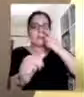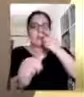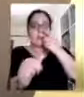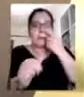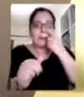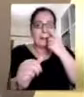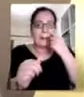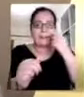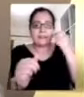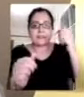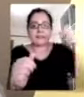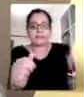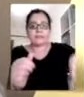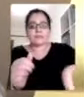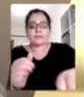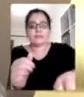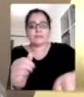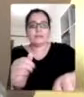Tamam. geldi. Var.